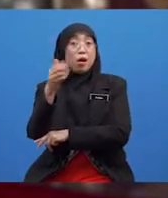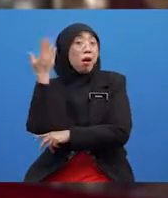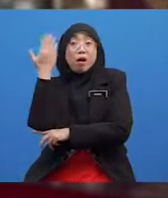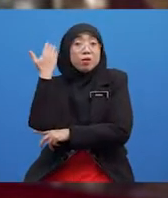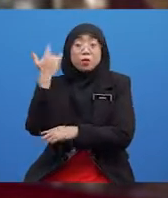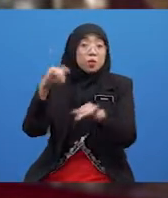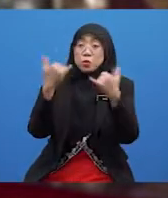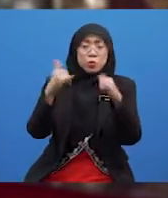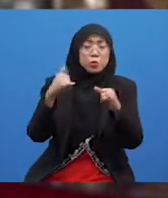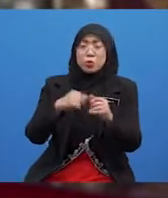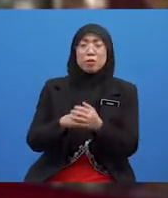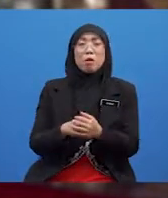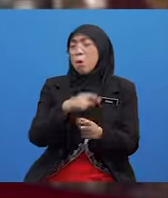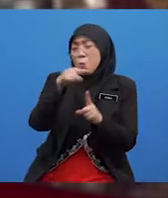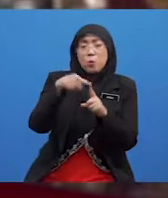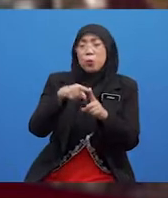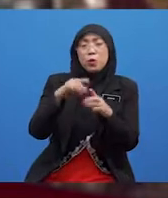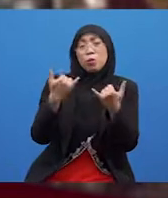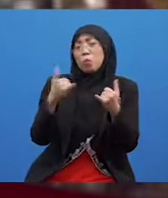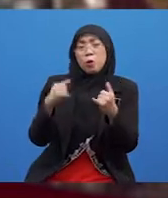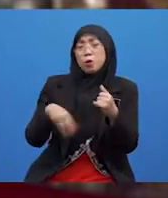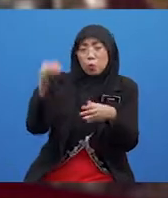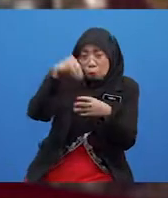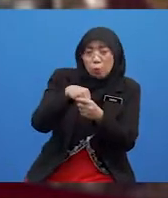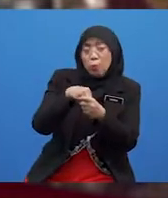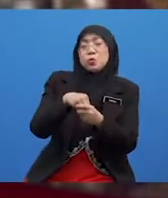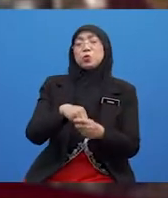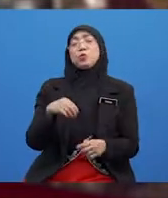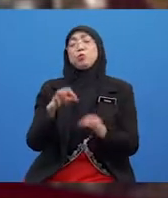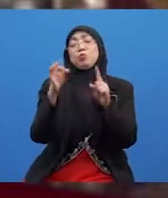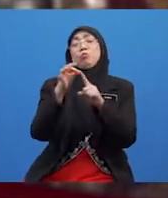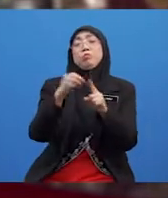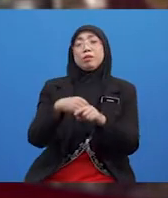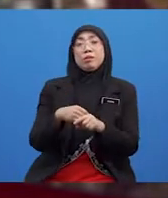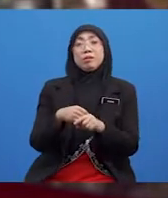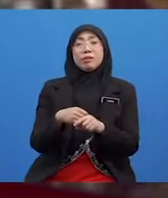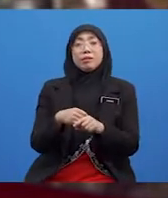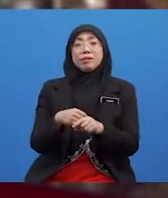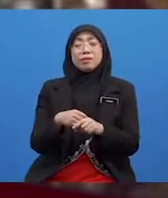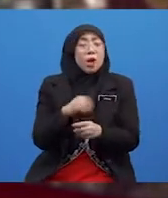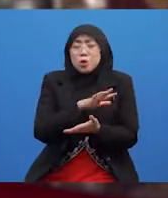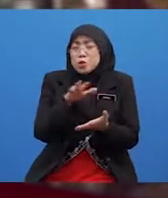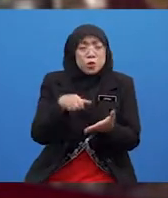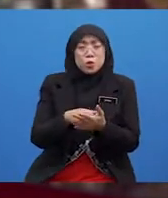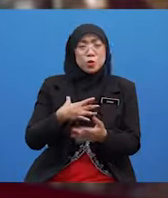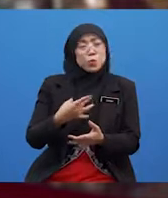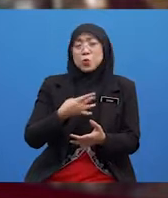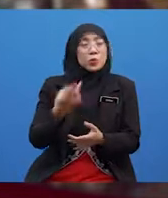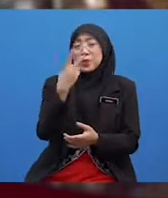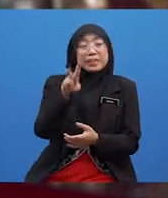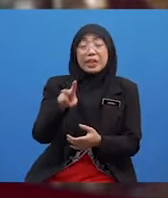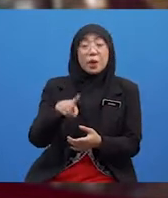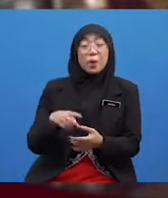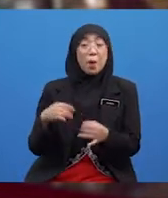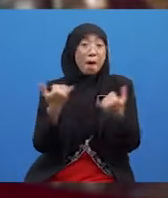dan digemari oleh penonton yang mengharapkan pemain tersebut melakukan pergerakan yang sama